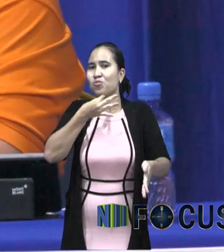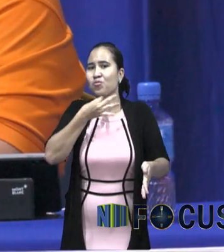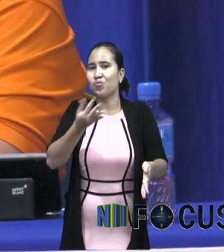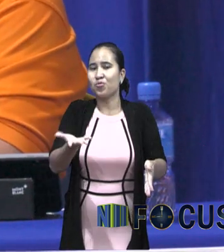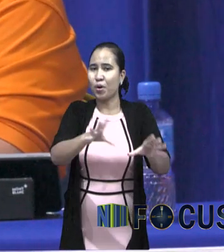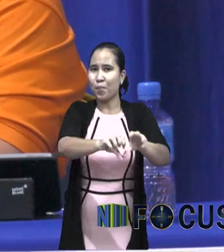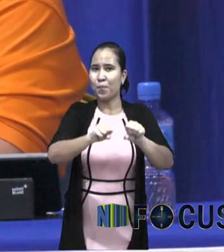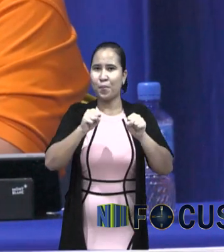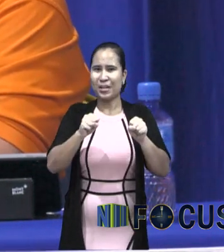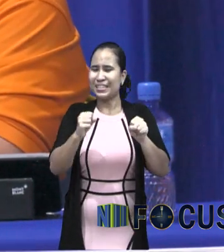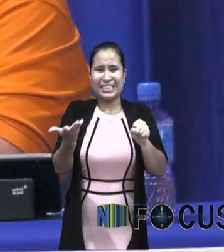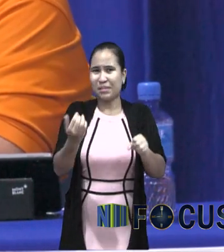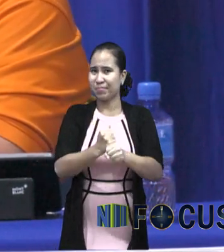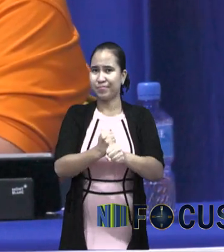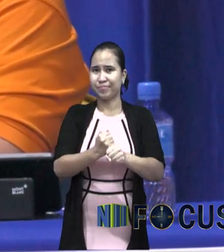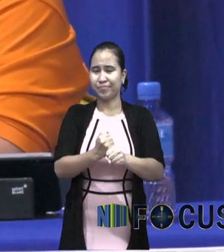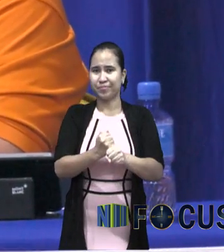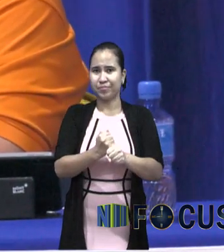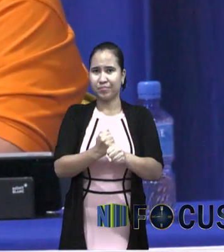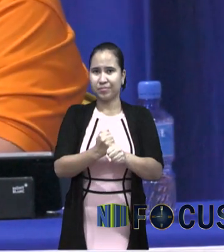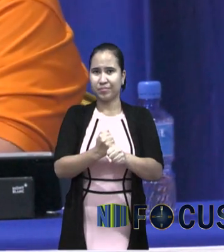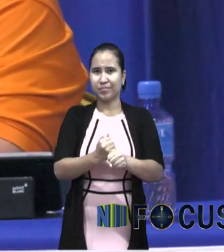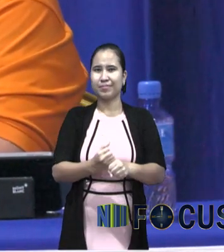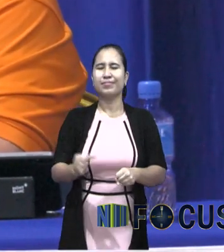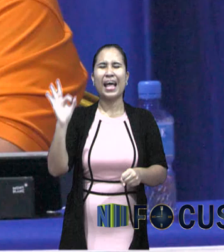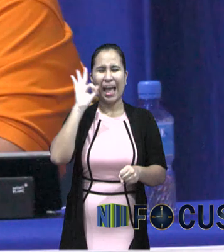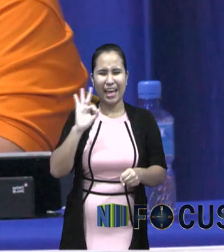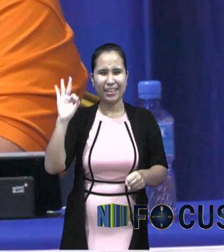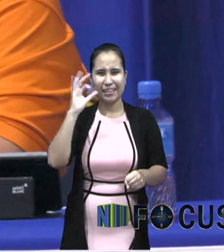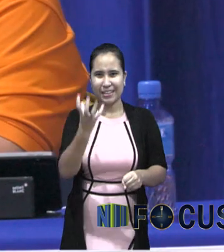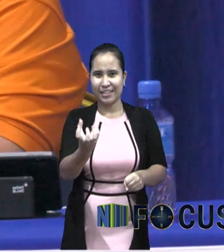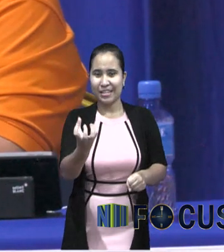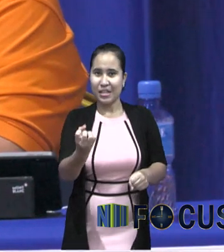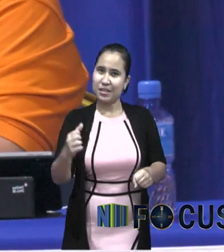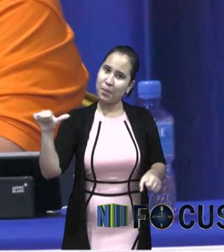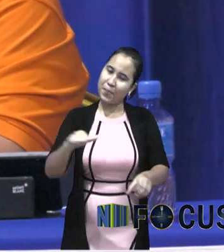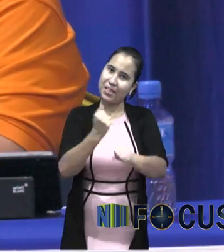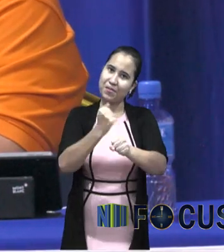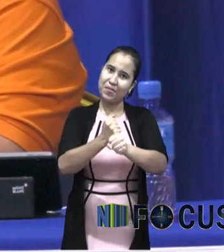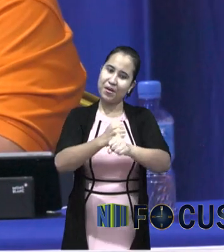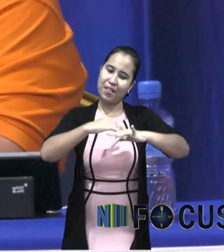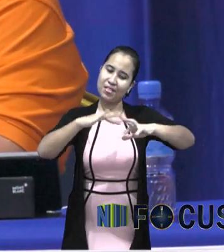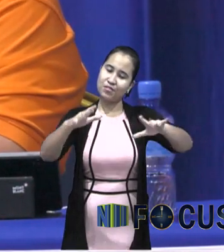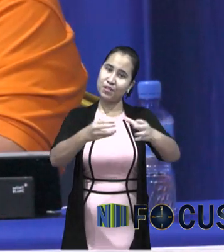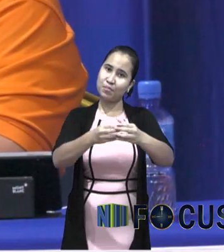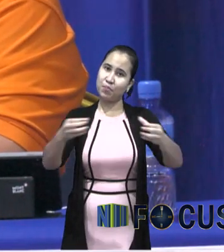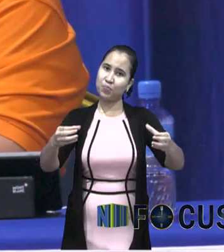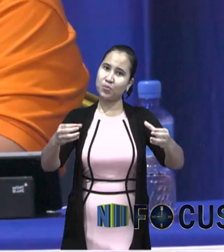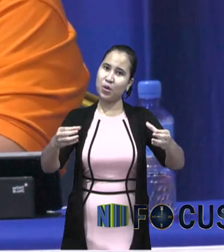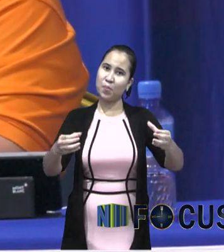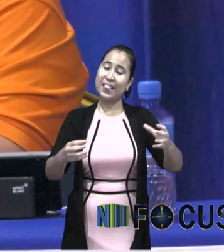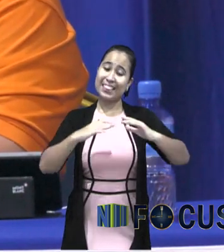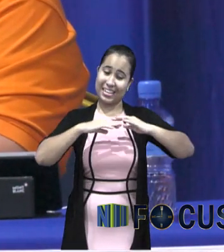die maatregel niet getroffen te hebben. Ja, dus heel erg graag vragen wij de medewerking van de diverse bedrijven om het zodanig te